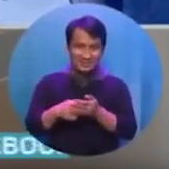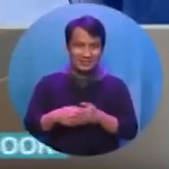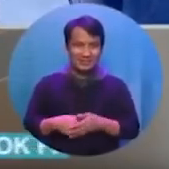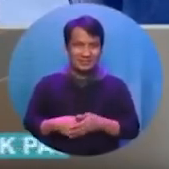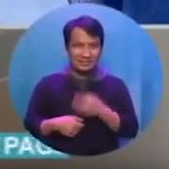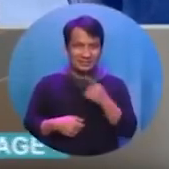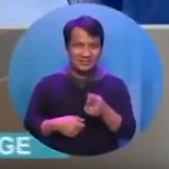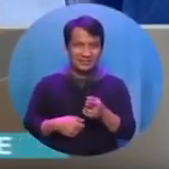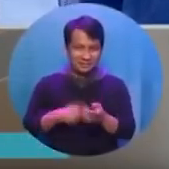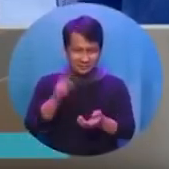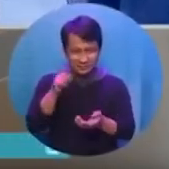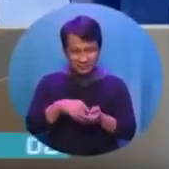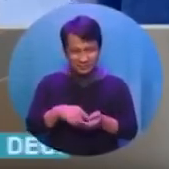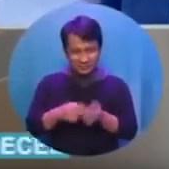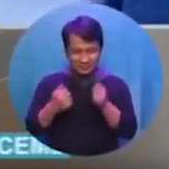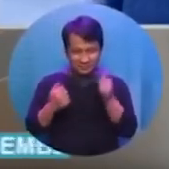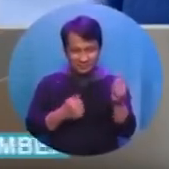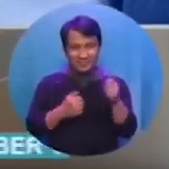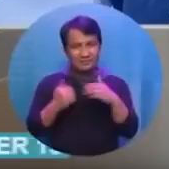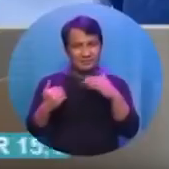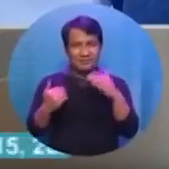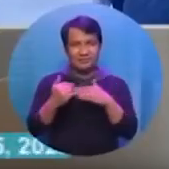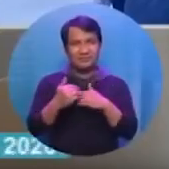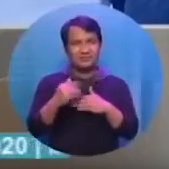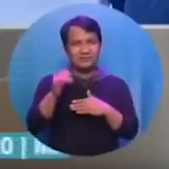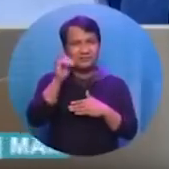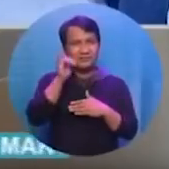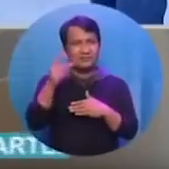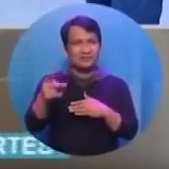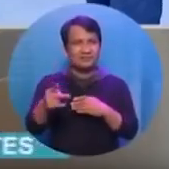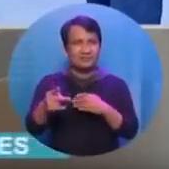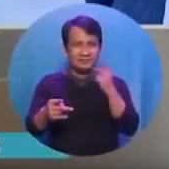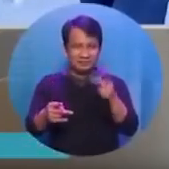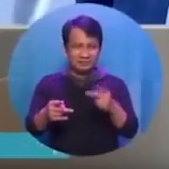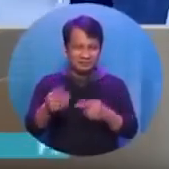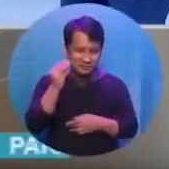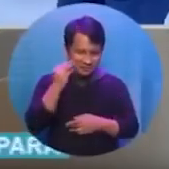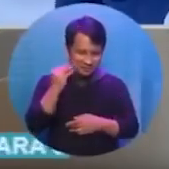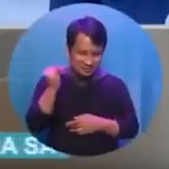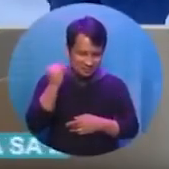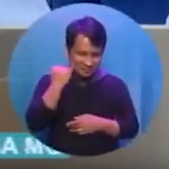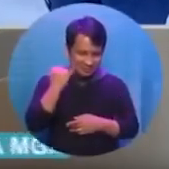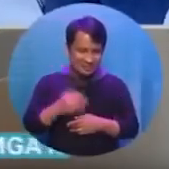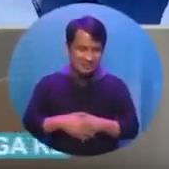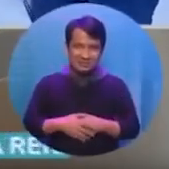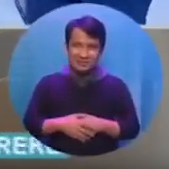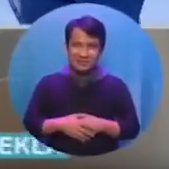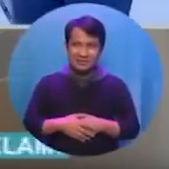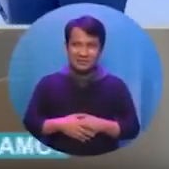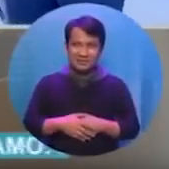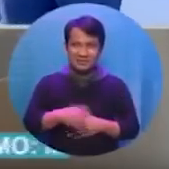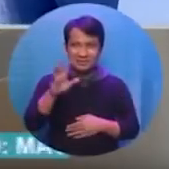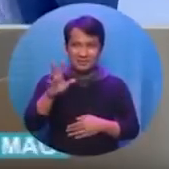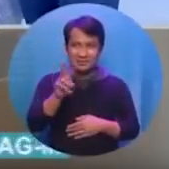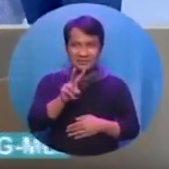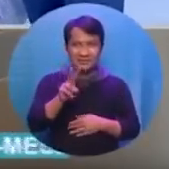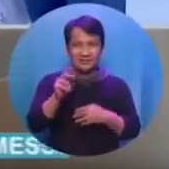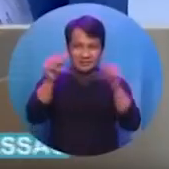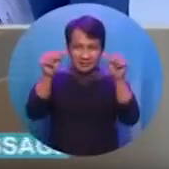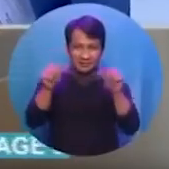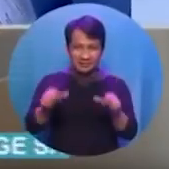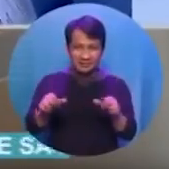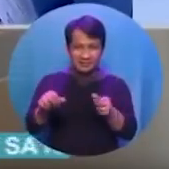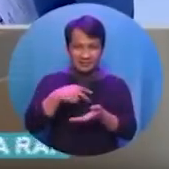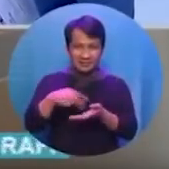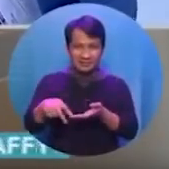Idol, hindi nga umabot eh. Alam mo, buti pa si Yuki at si Yumi. Okay, ikaw MJ, ilan? 52,000 lang, Idol. Alam mo, pinost ko na ngayon, sumayo